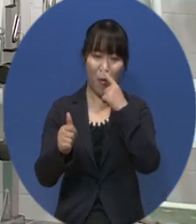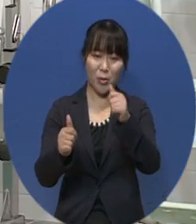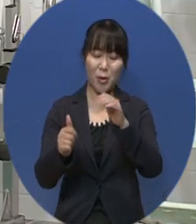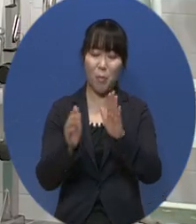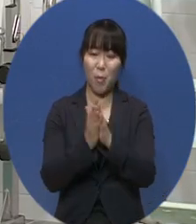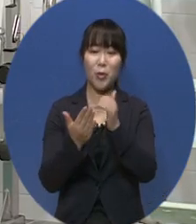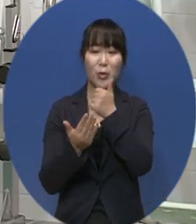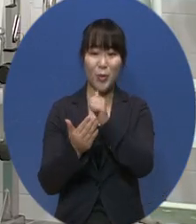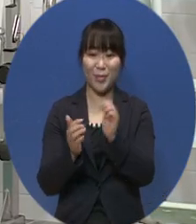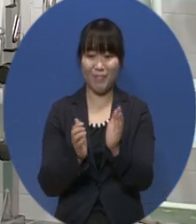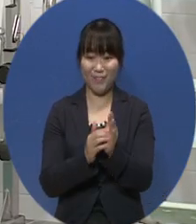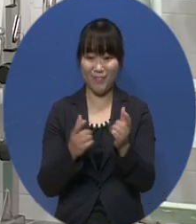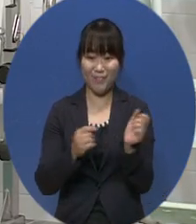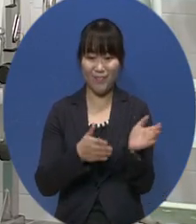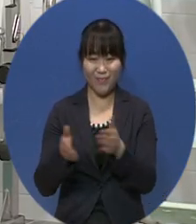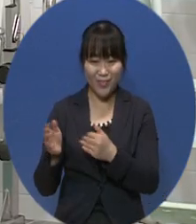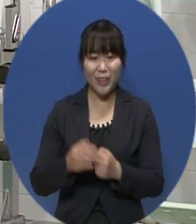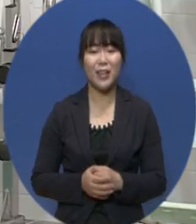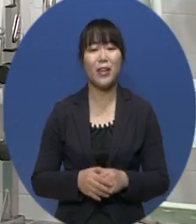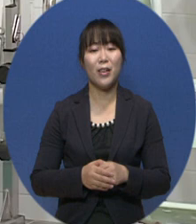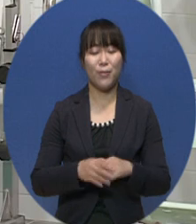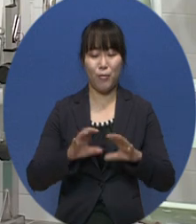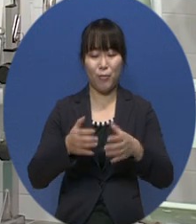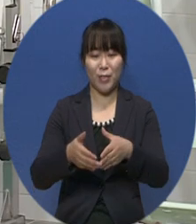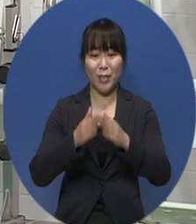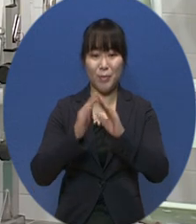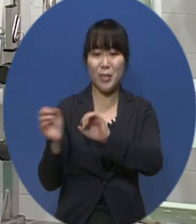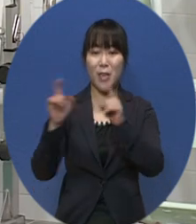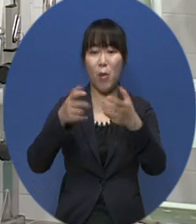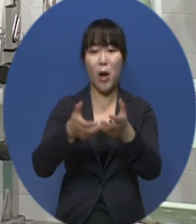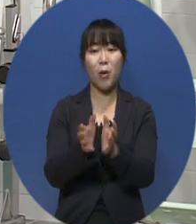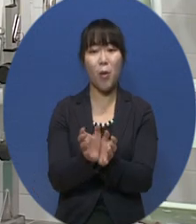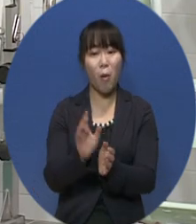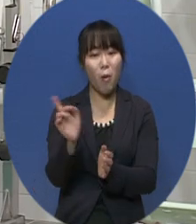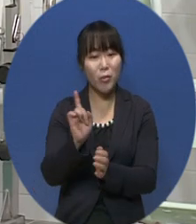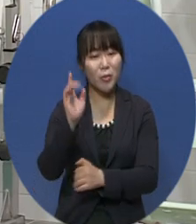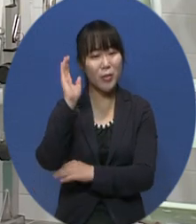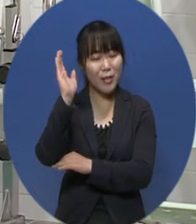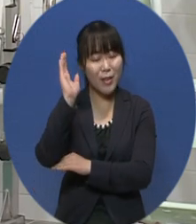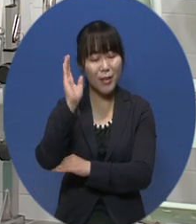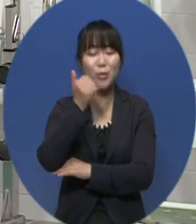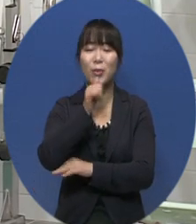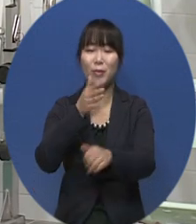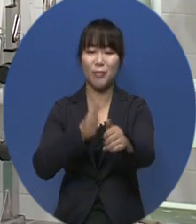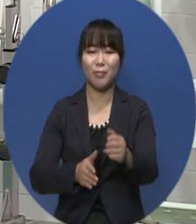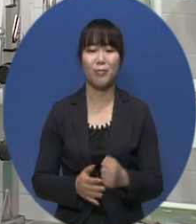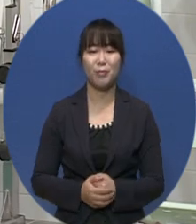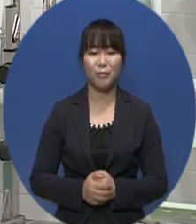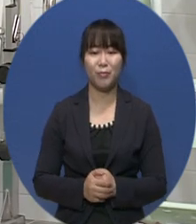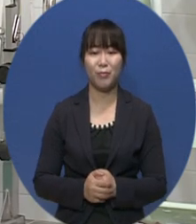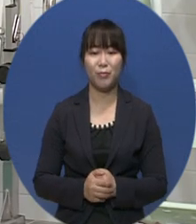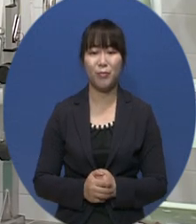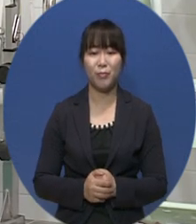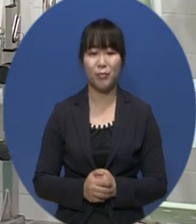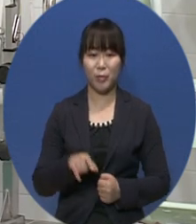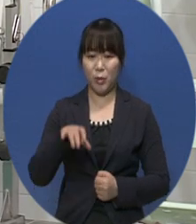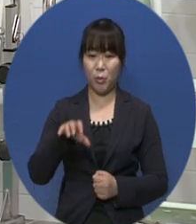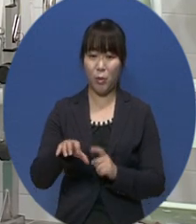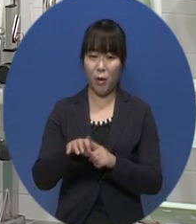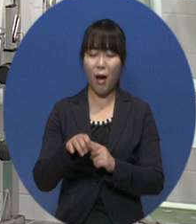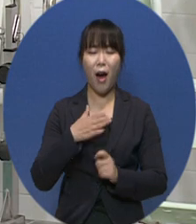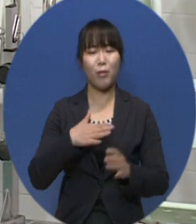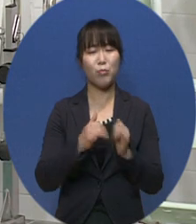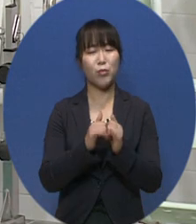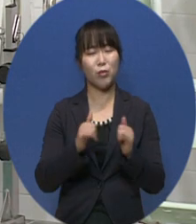자, 그러면요. 본격적으로 국립재활원이 어떤 곳인지 먼저 좀 소개 좀 부탁드리겠습니다. 국립재활원 사실 뭐